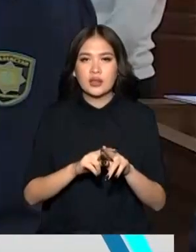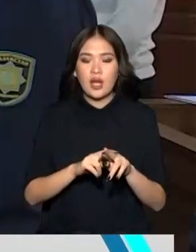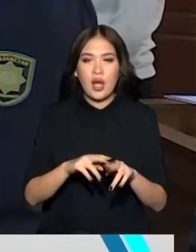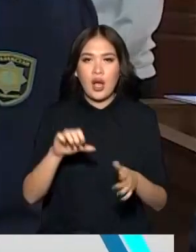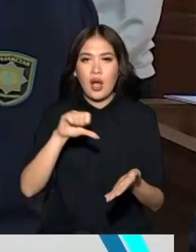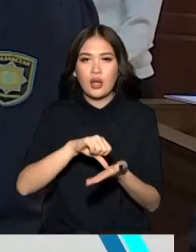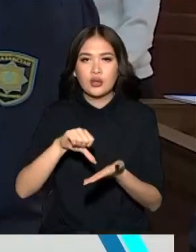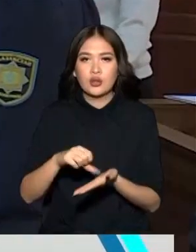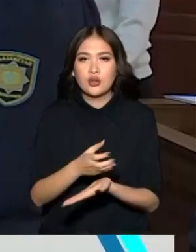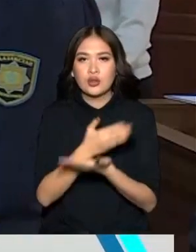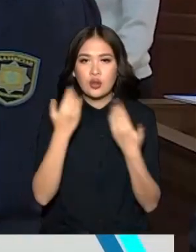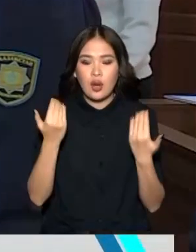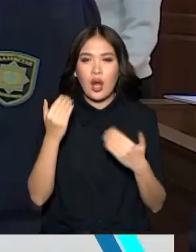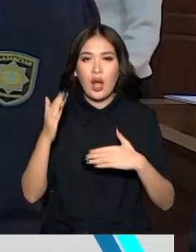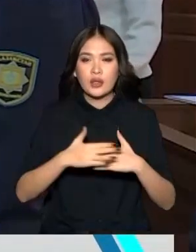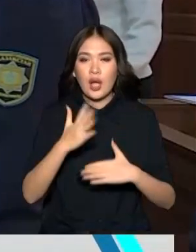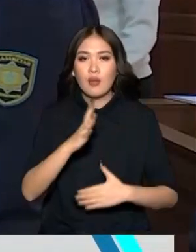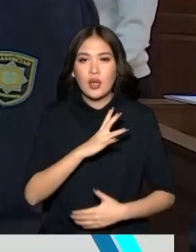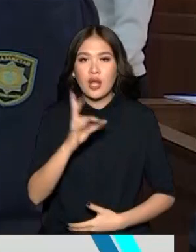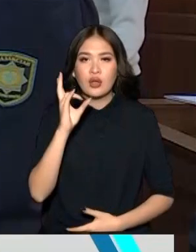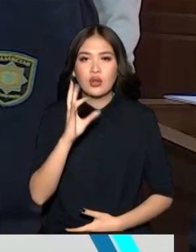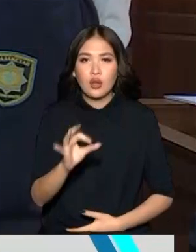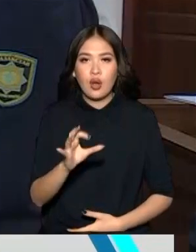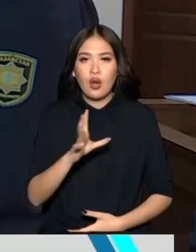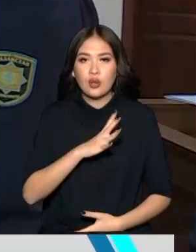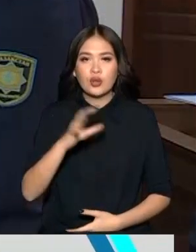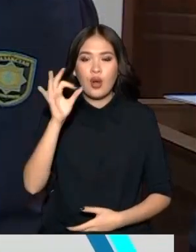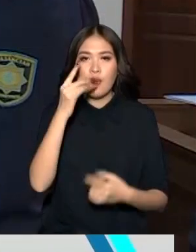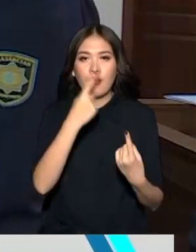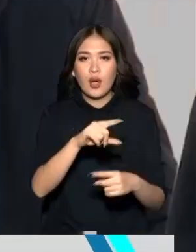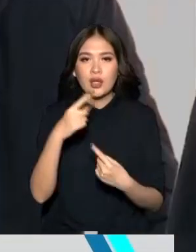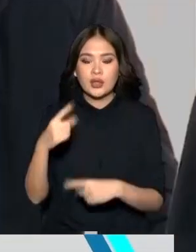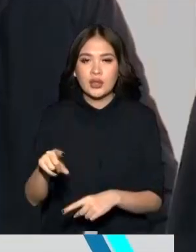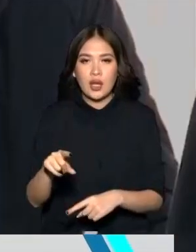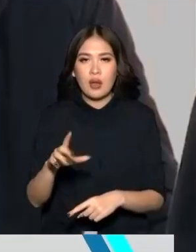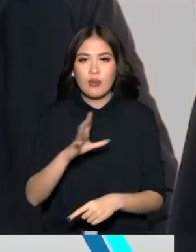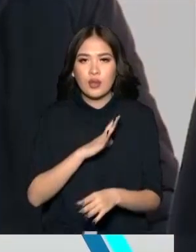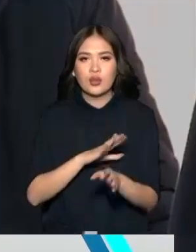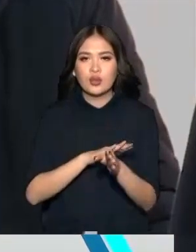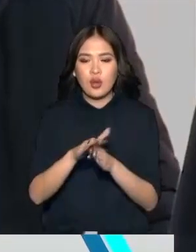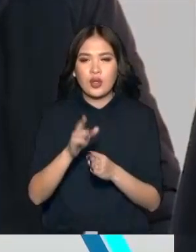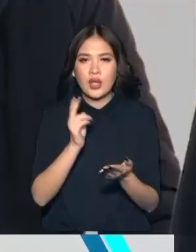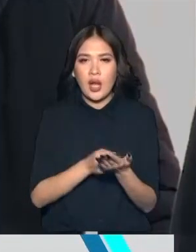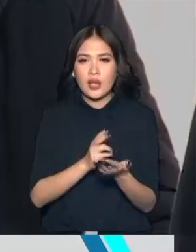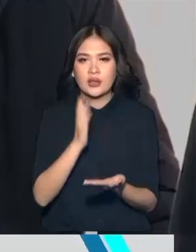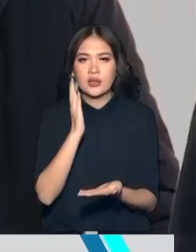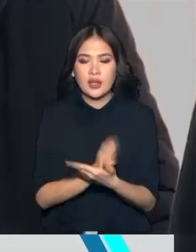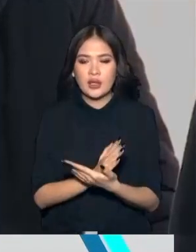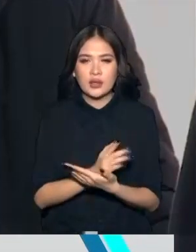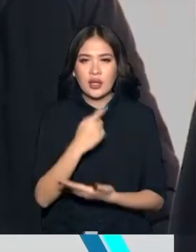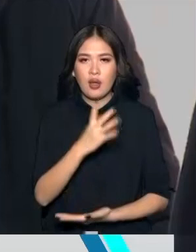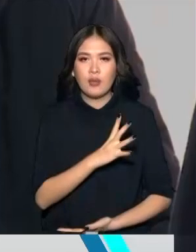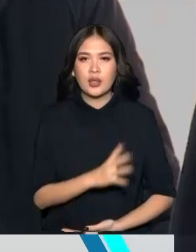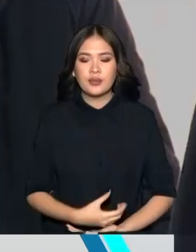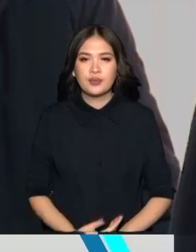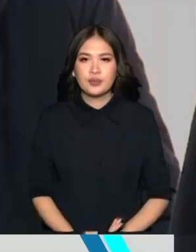жоқ екені анықталып, ақталды, бірақ тағылған өзге айыптар толығымен дәлелденді дейді жауаптылар.